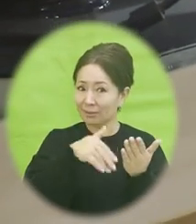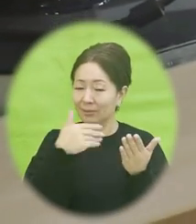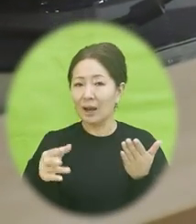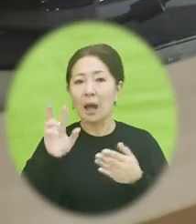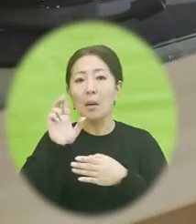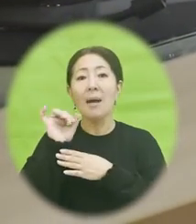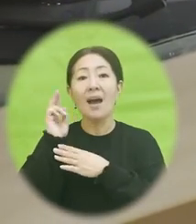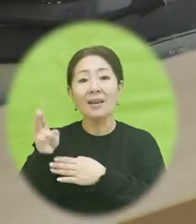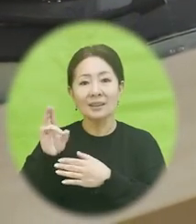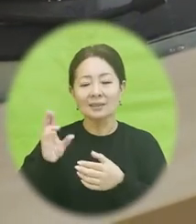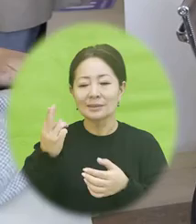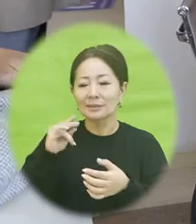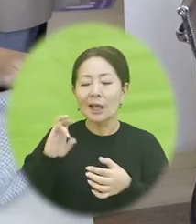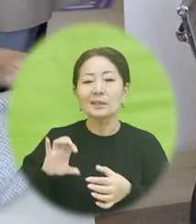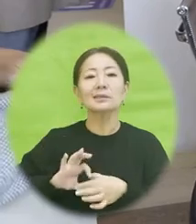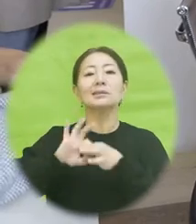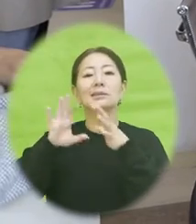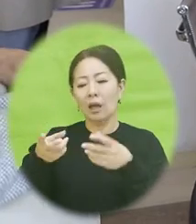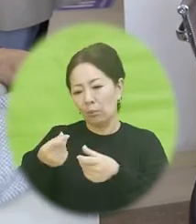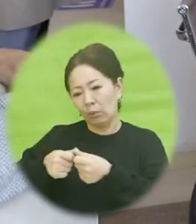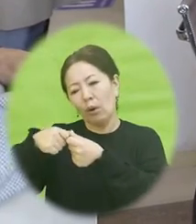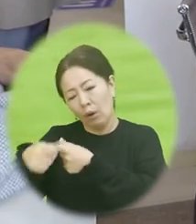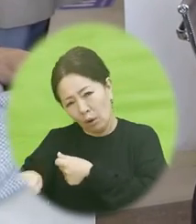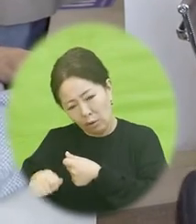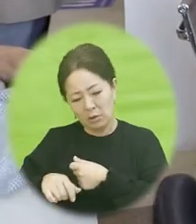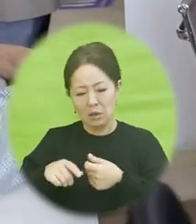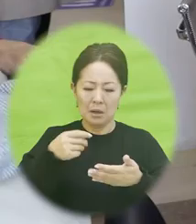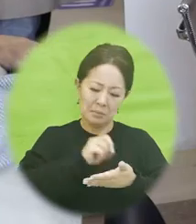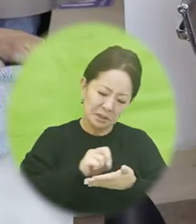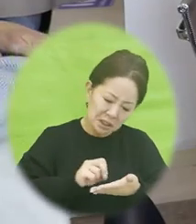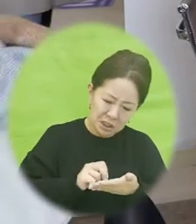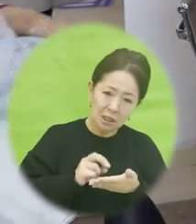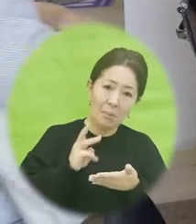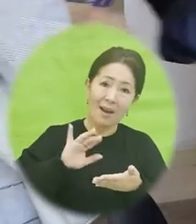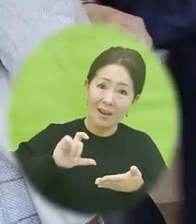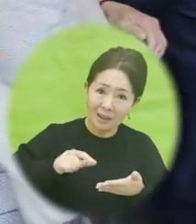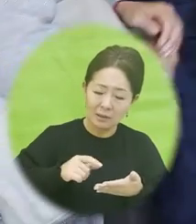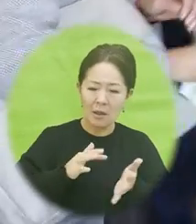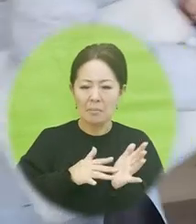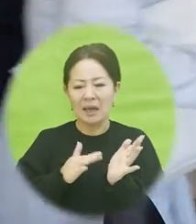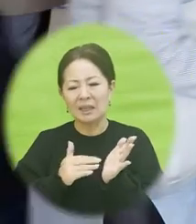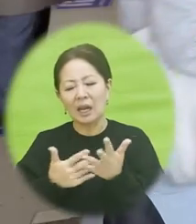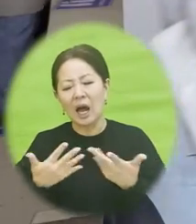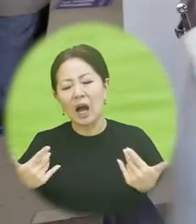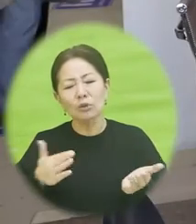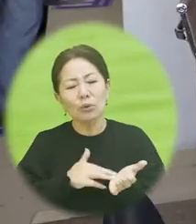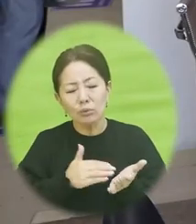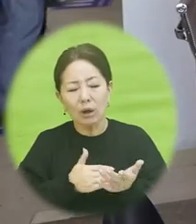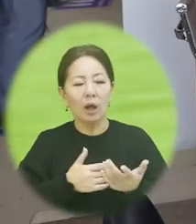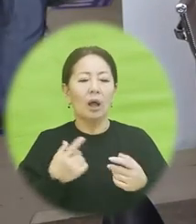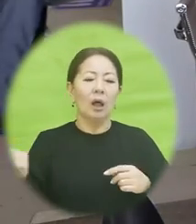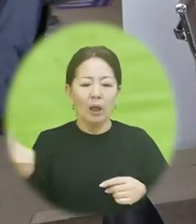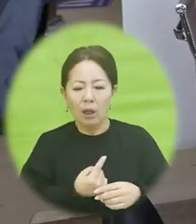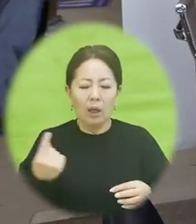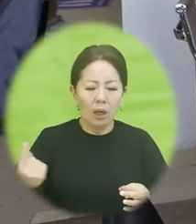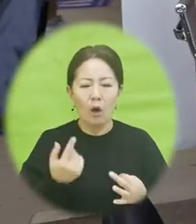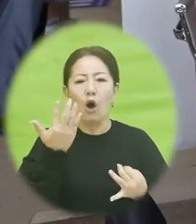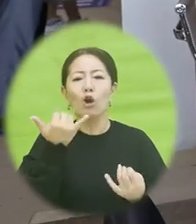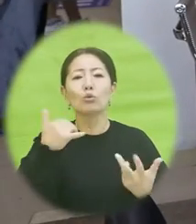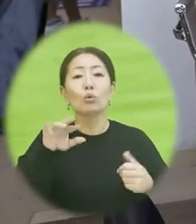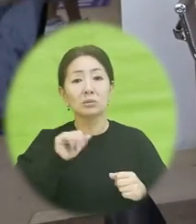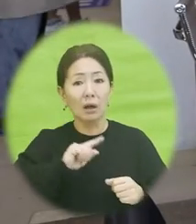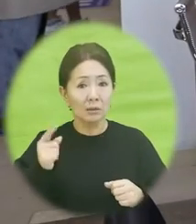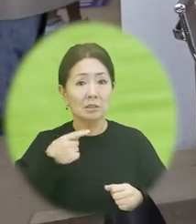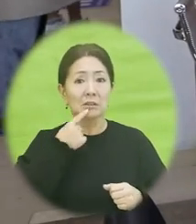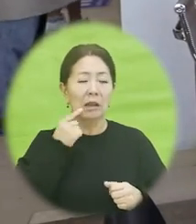арилжааны банкнд данс нийлгэх, үйлчлэгээний хураамж тушаах, маягт бөглөх, ямар нэгэн материал дутуугаас болж банк болон бүртгэлийн байгууллагад олон